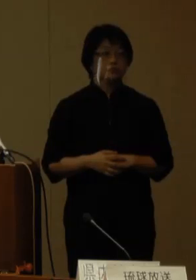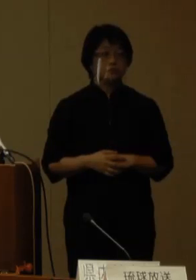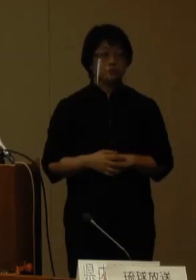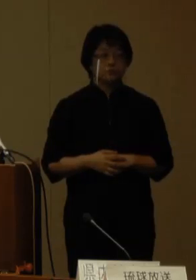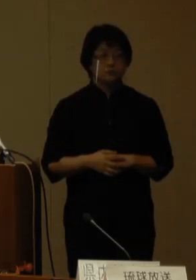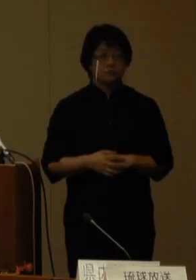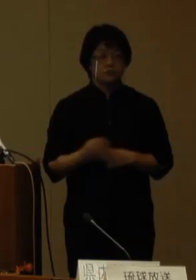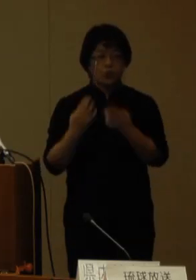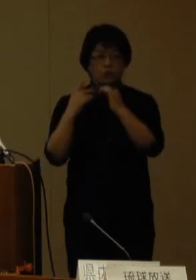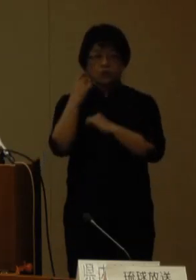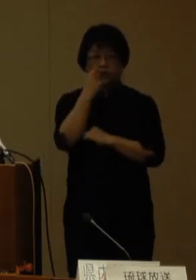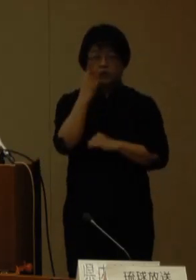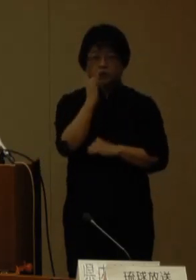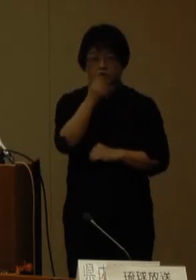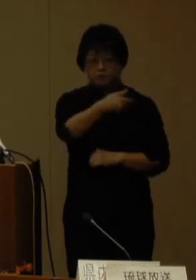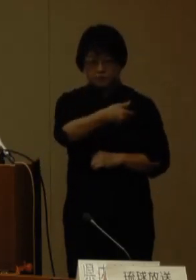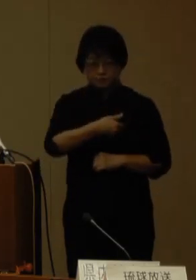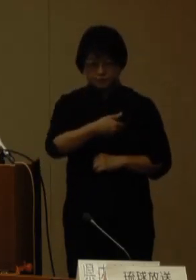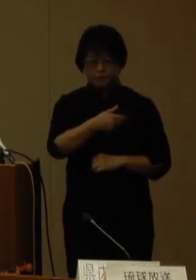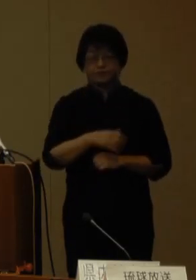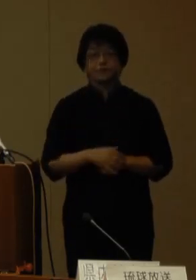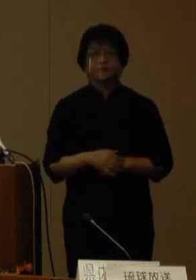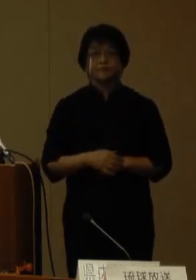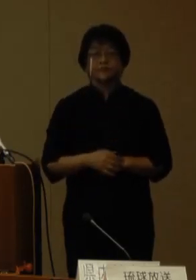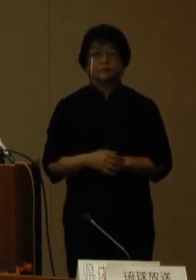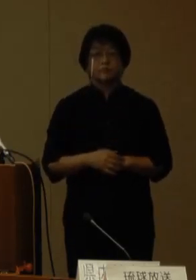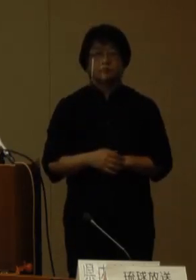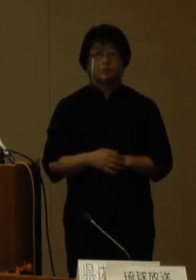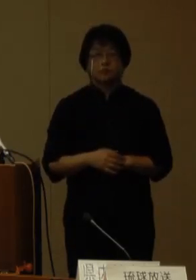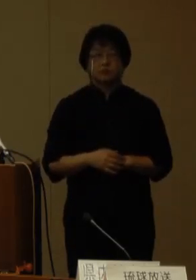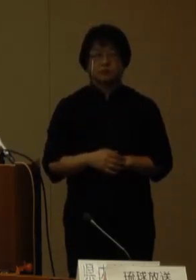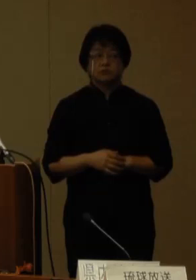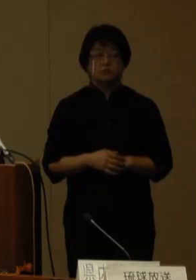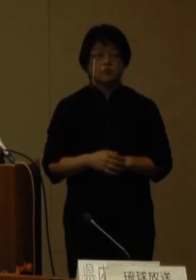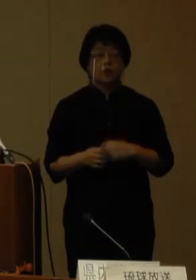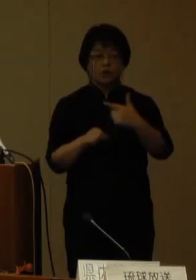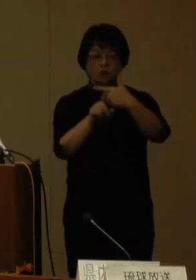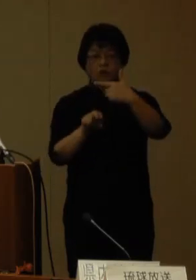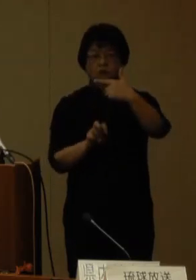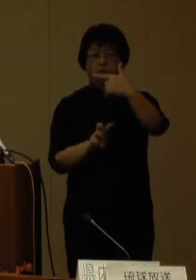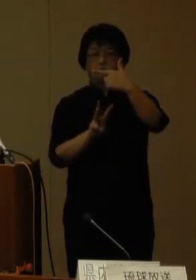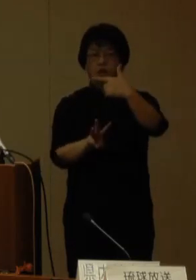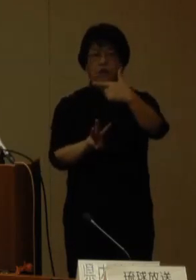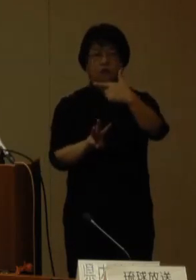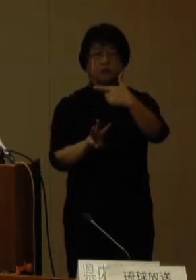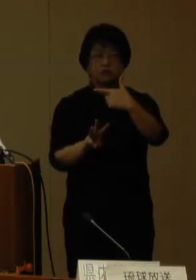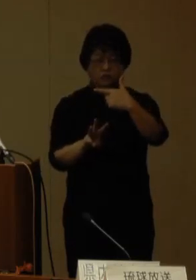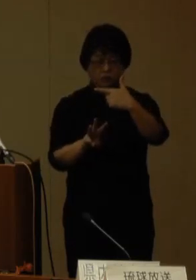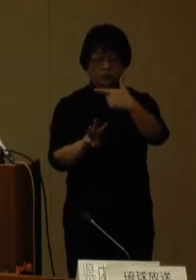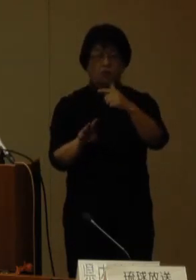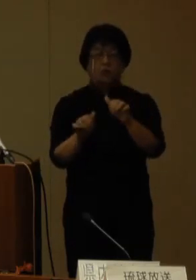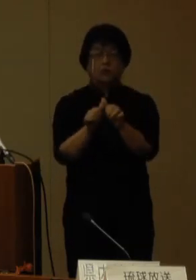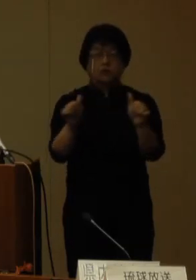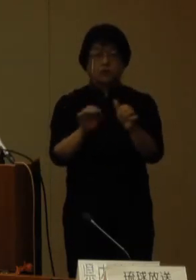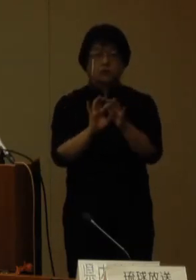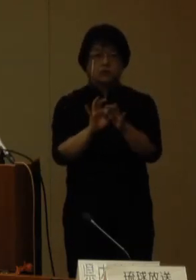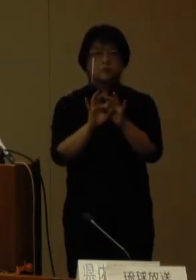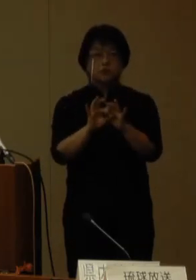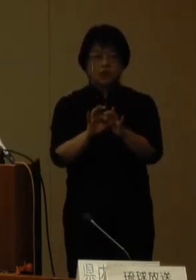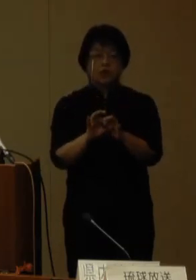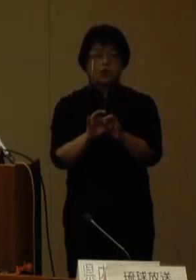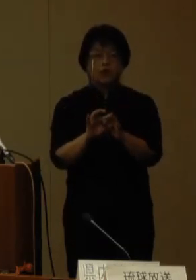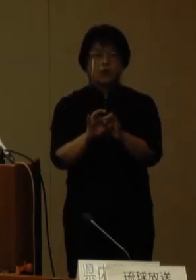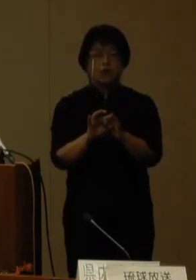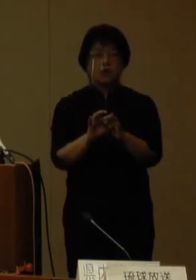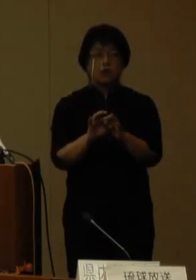すいません、沖縄タイムスの篠原さん、よろしくお願いします。慰霊の日の沖縄全線没者追悼式について、知事の今のお考